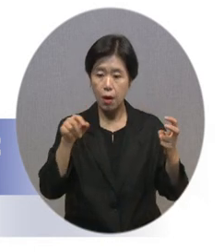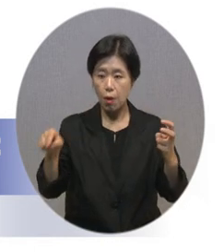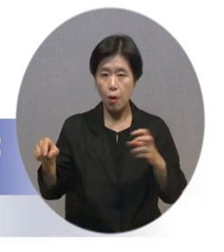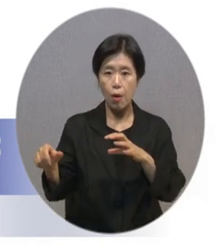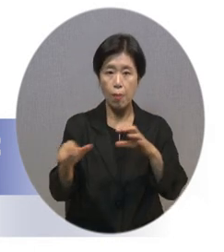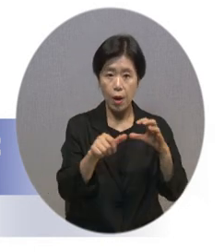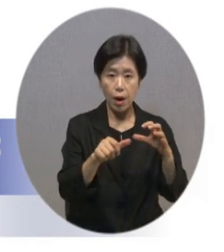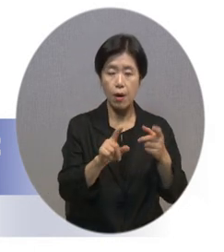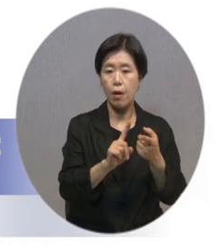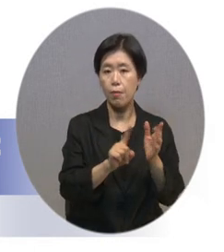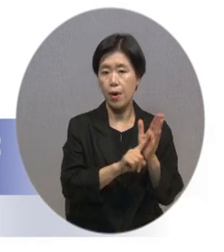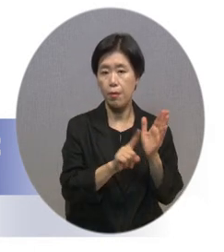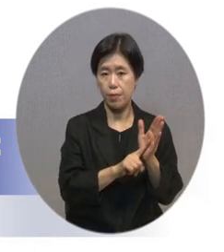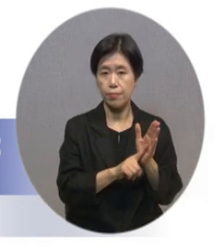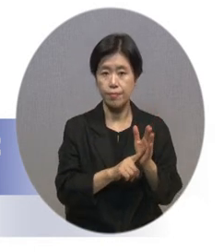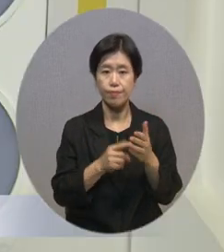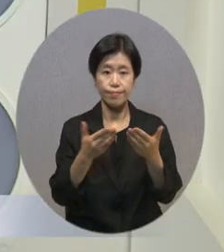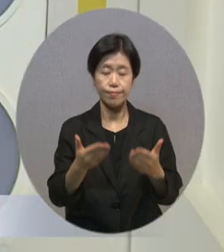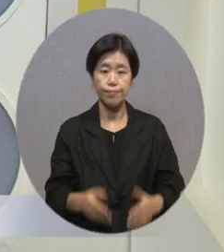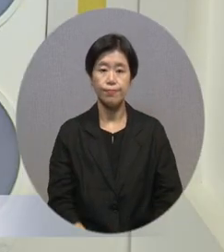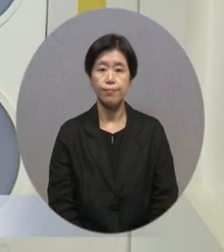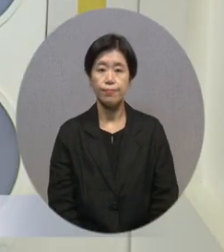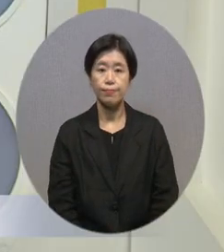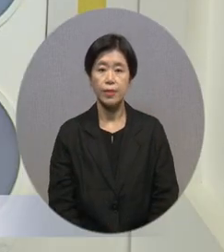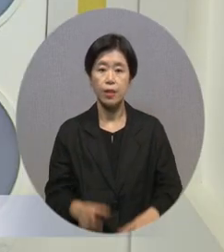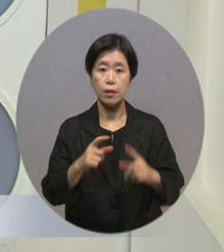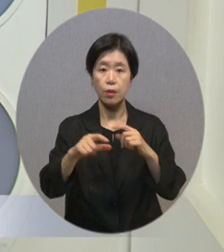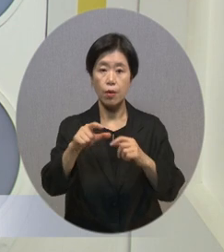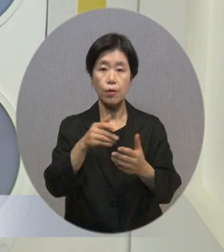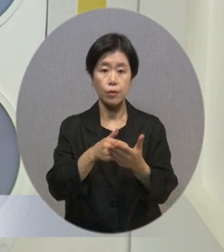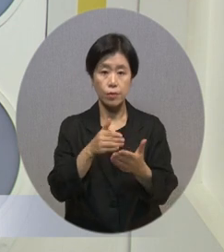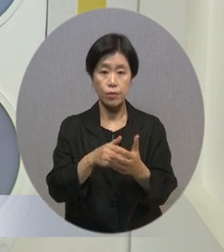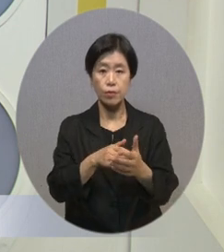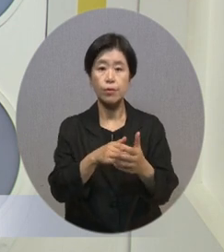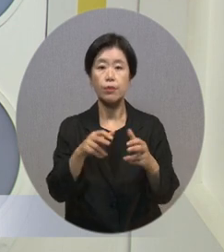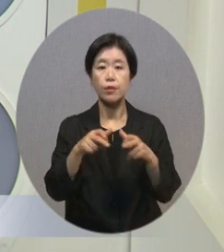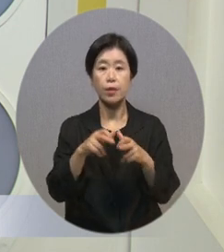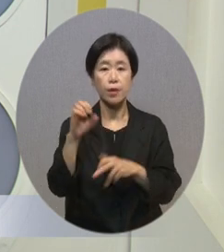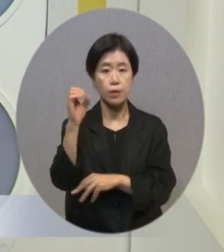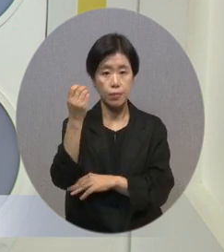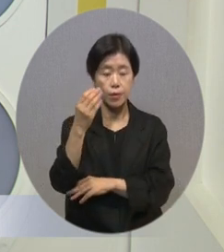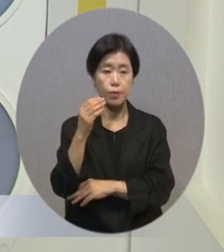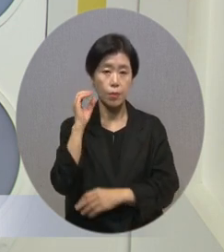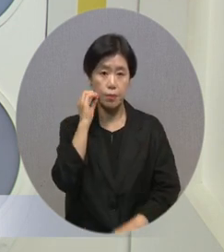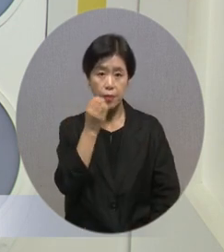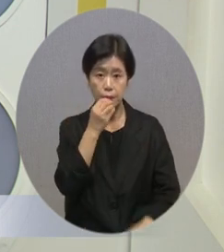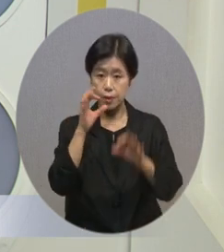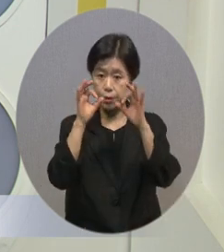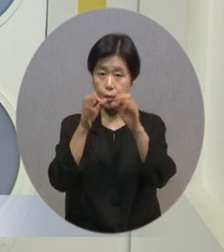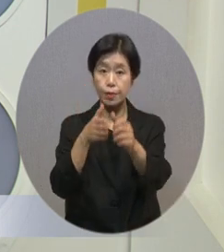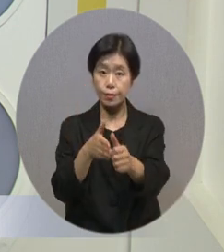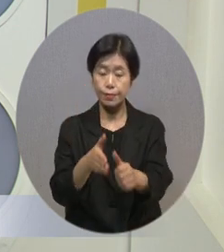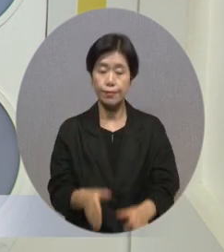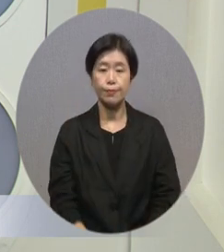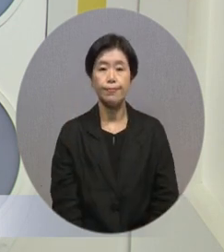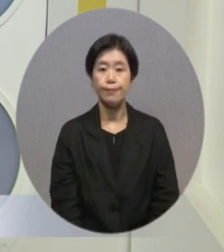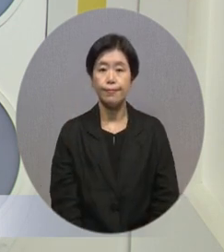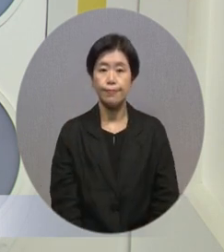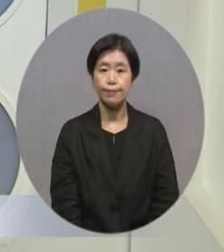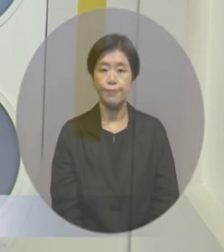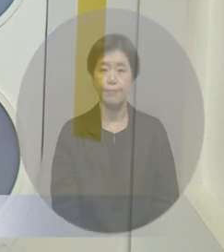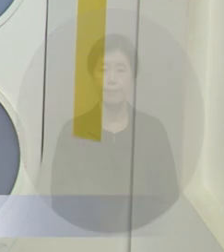촉진할 예정입니다 더 자세한 뉴스는 장애인 신문과 웰페어 뉴스 홈페이지를 통해 확인할